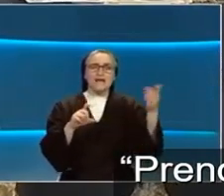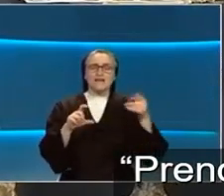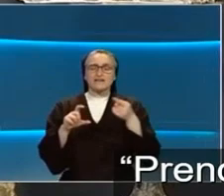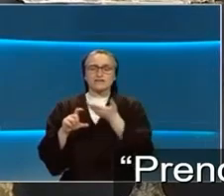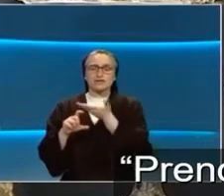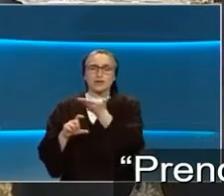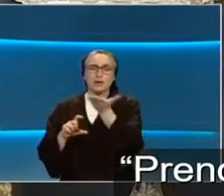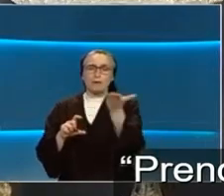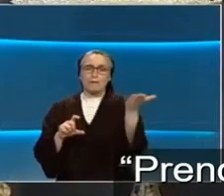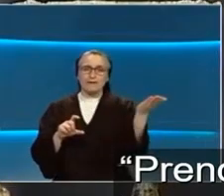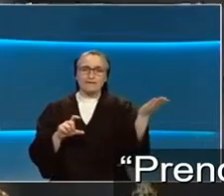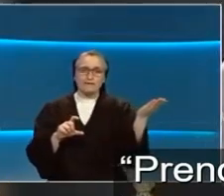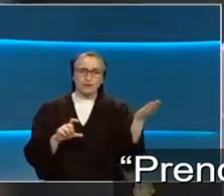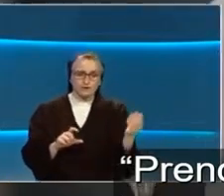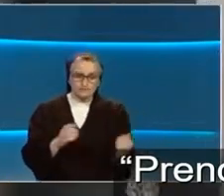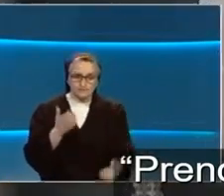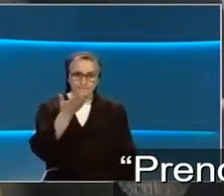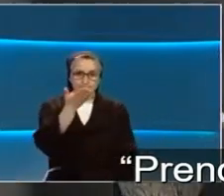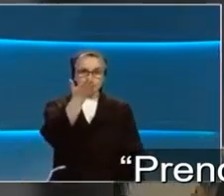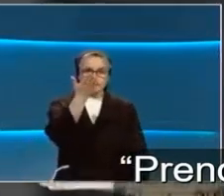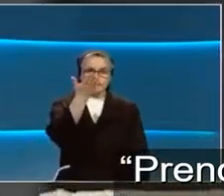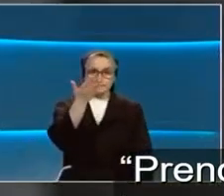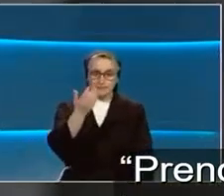pro vobis tradetur.